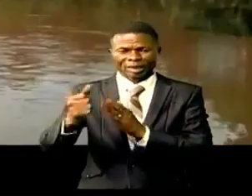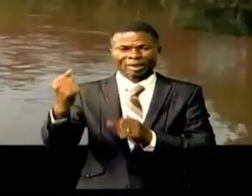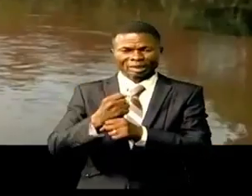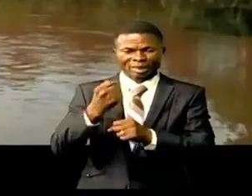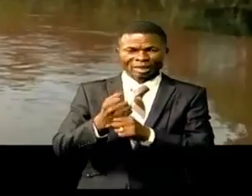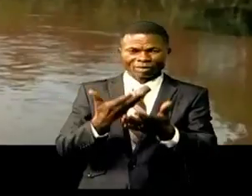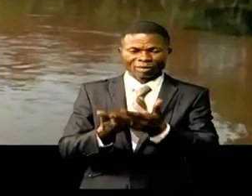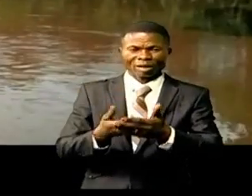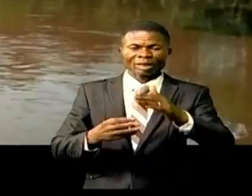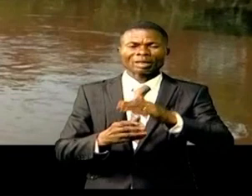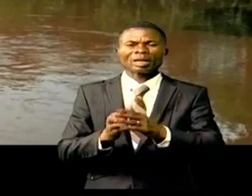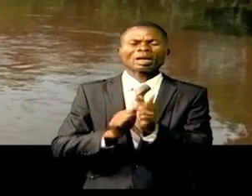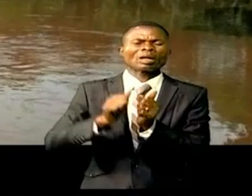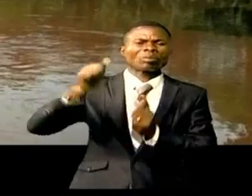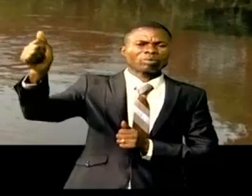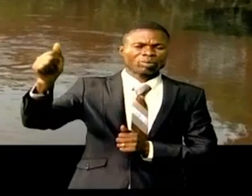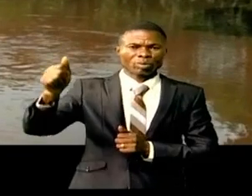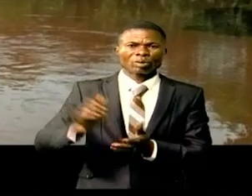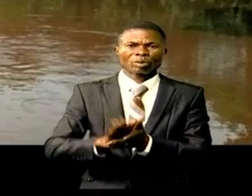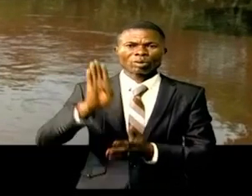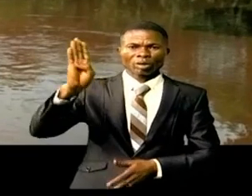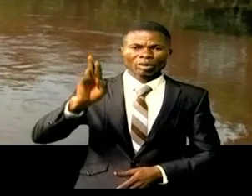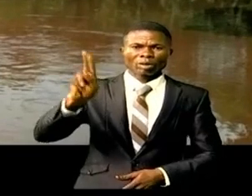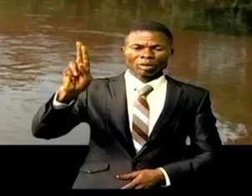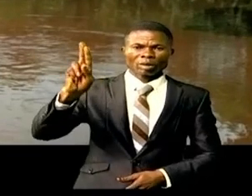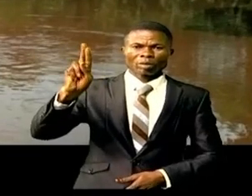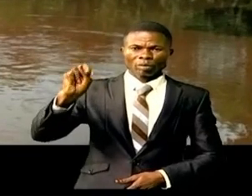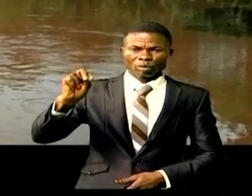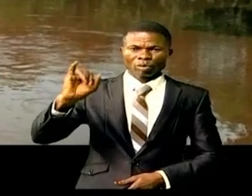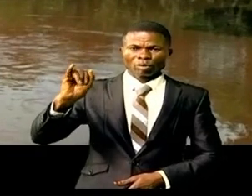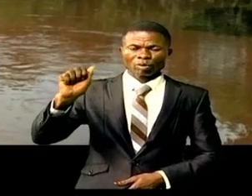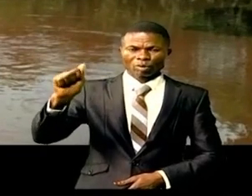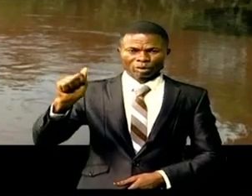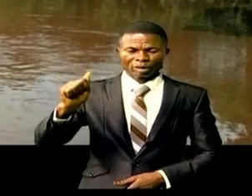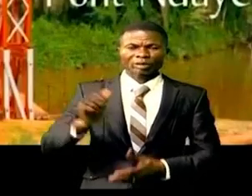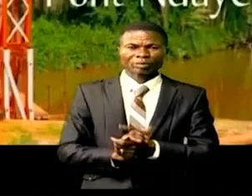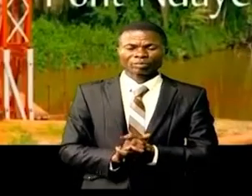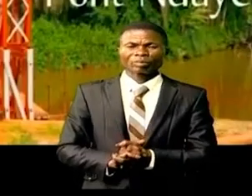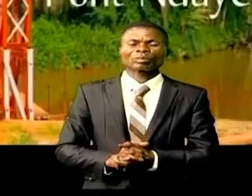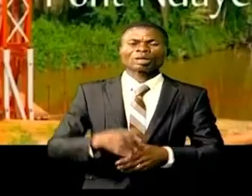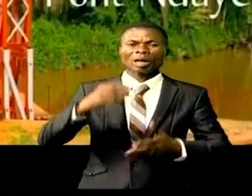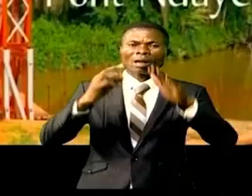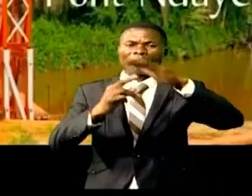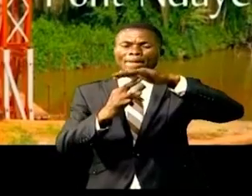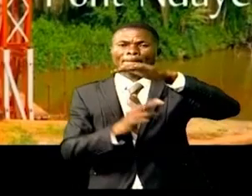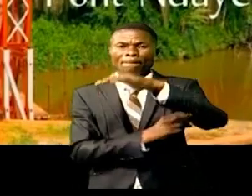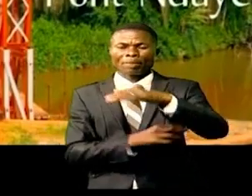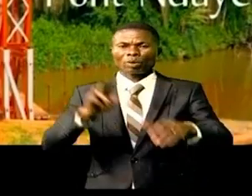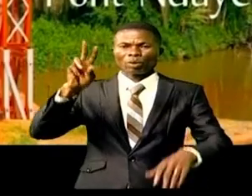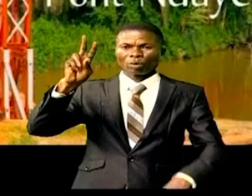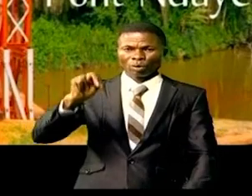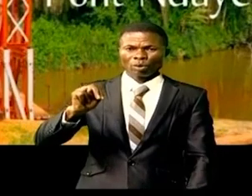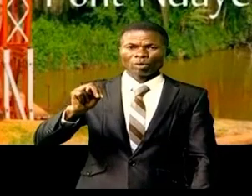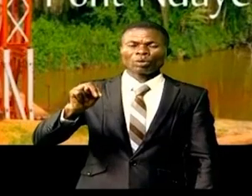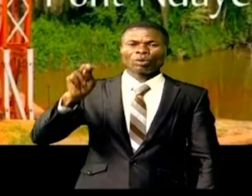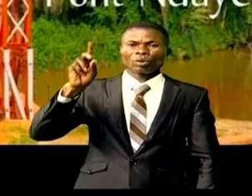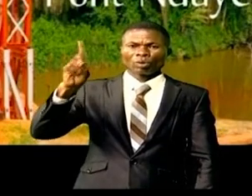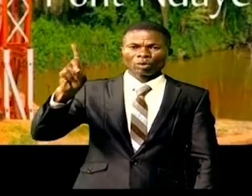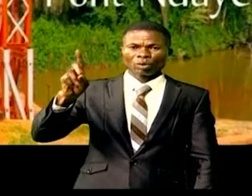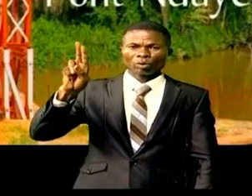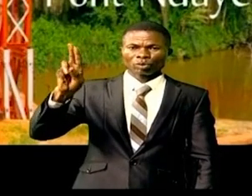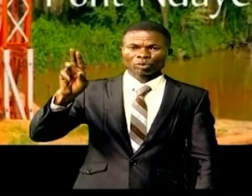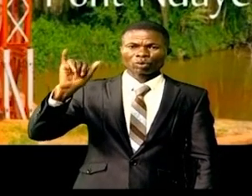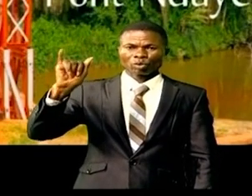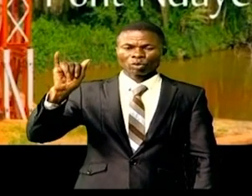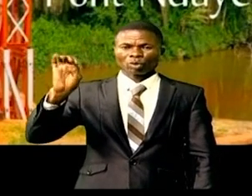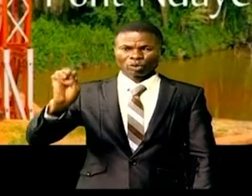À plusieurs kilomètres de Bounia sur la route Mambasa-Kisangani, c'est le pont Ndouye d'une capacité de 35 tonnes qui a été aussi réfectionné